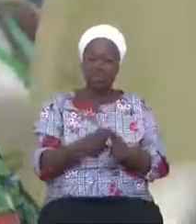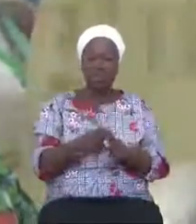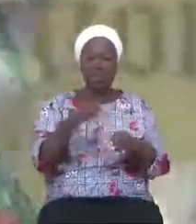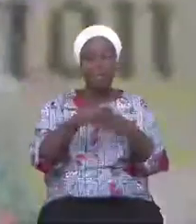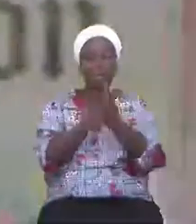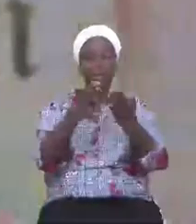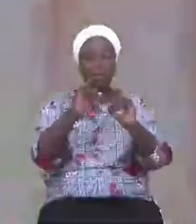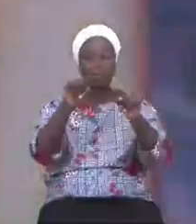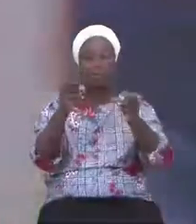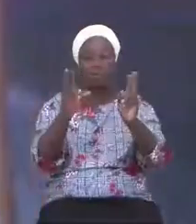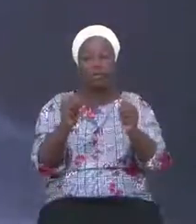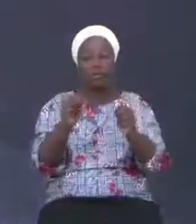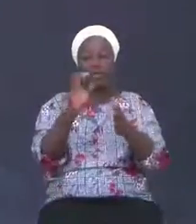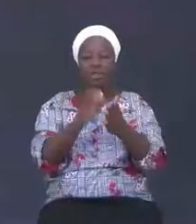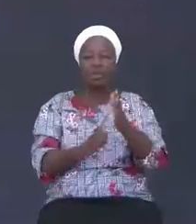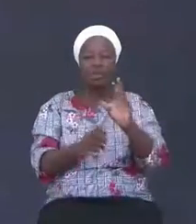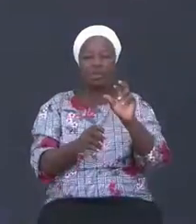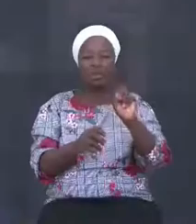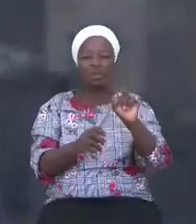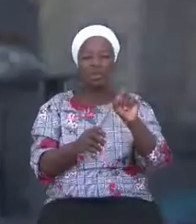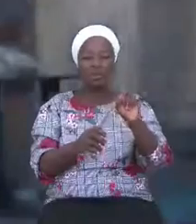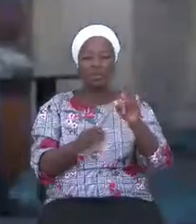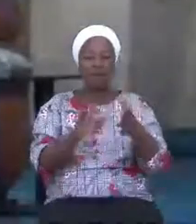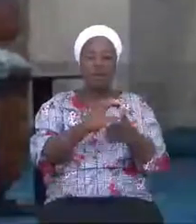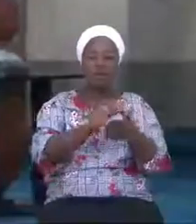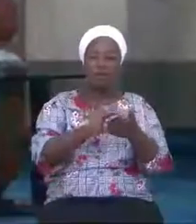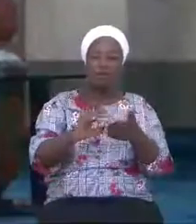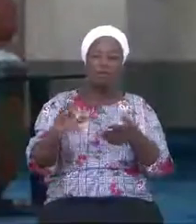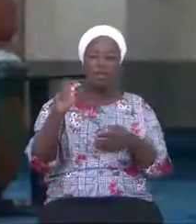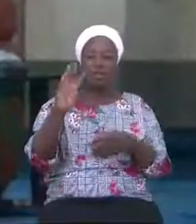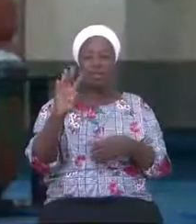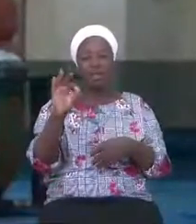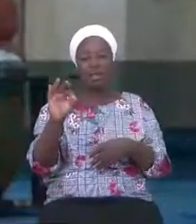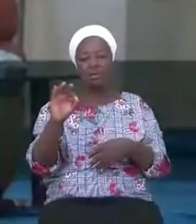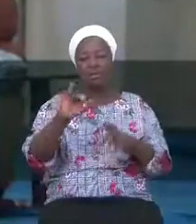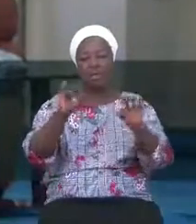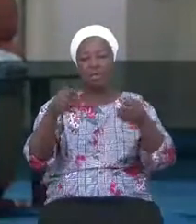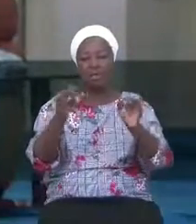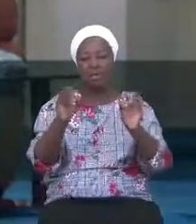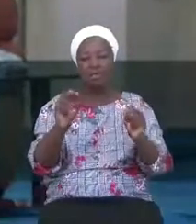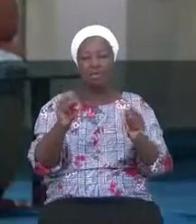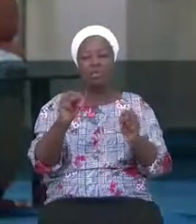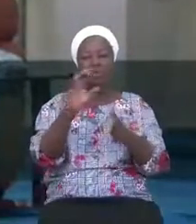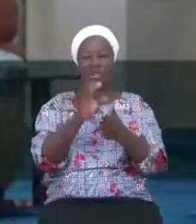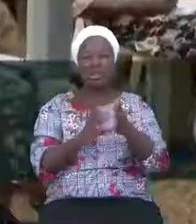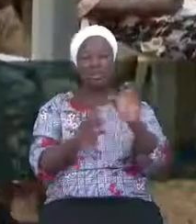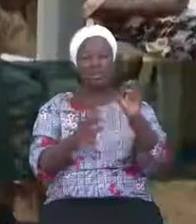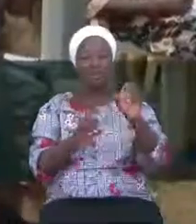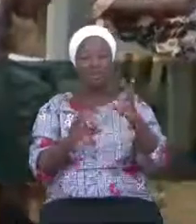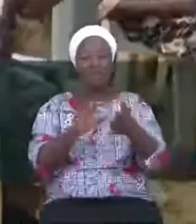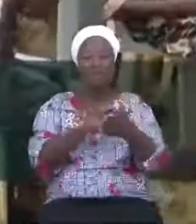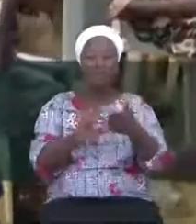Jean chapitre 12, dans le verset 49, Jean chapitre 12,